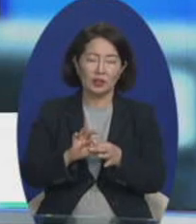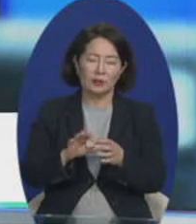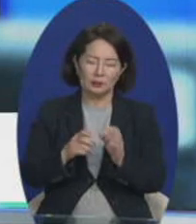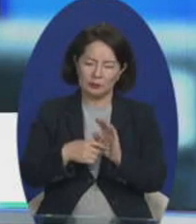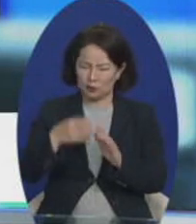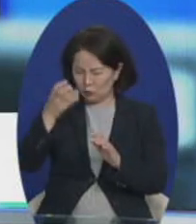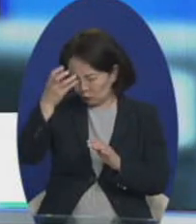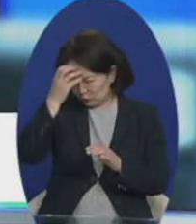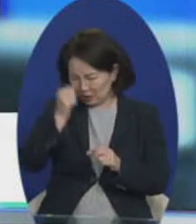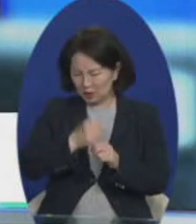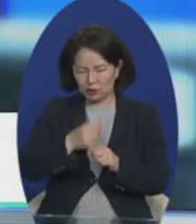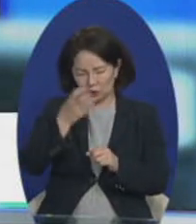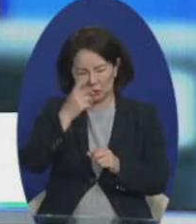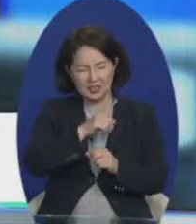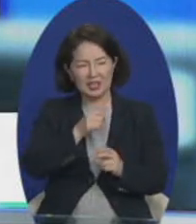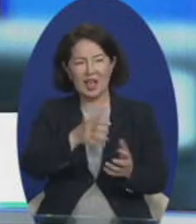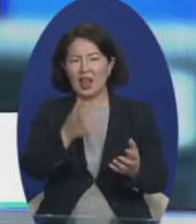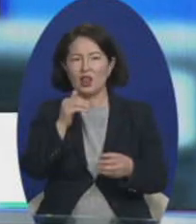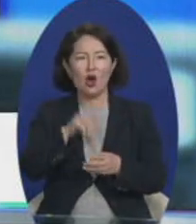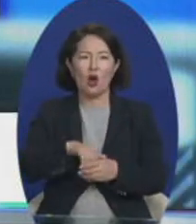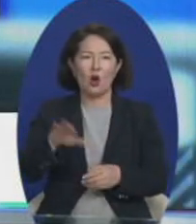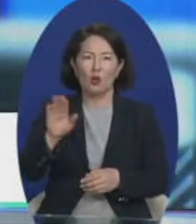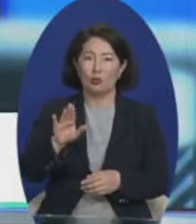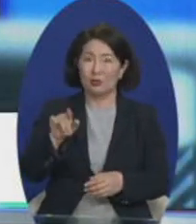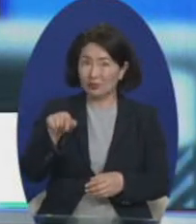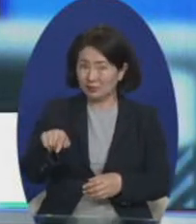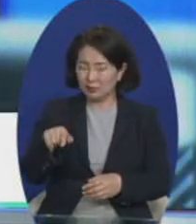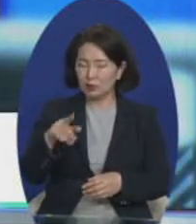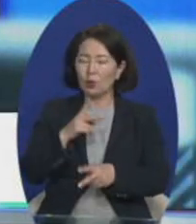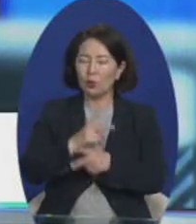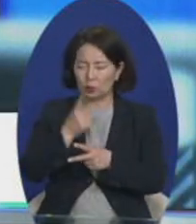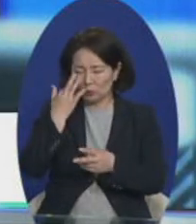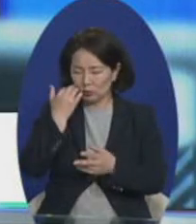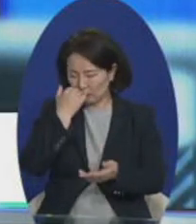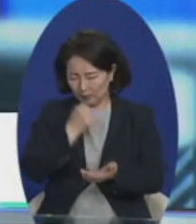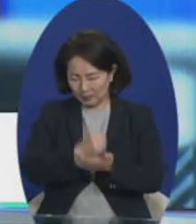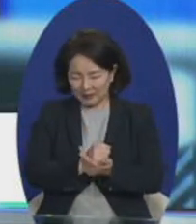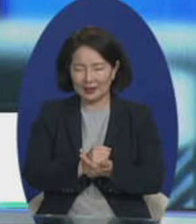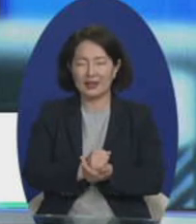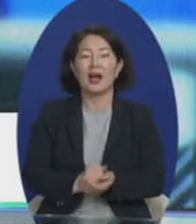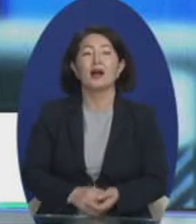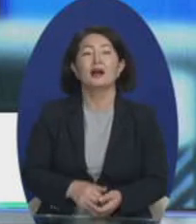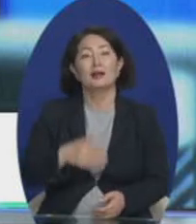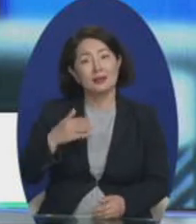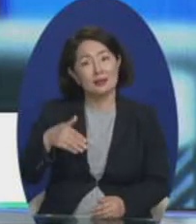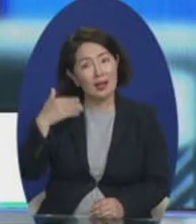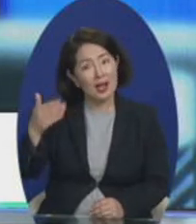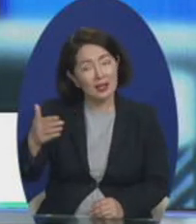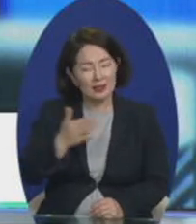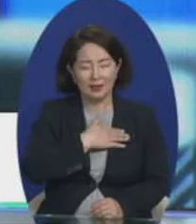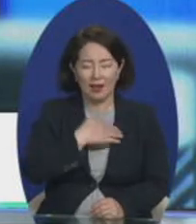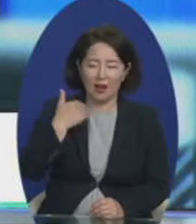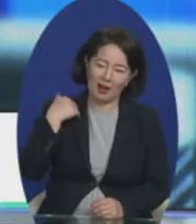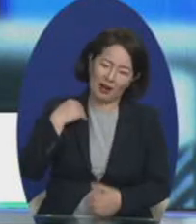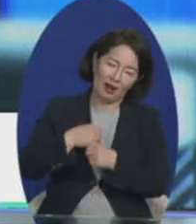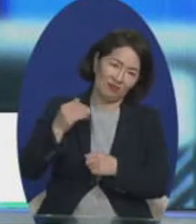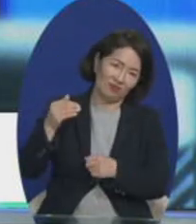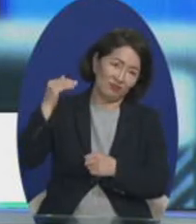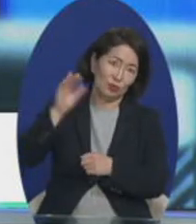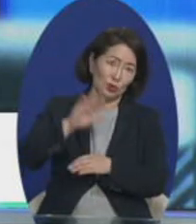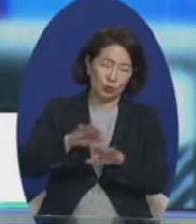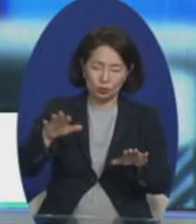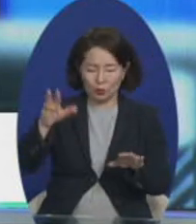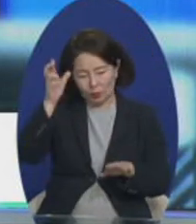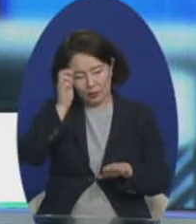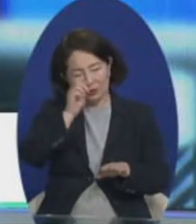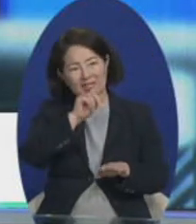хүүхдүүд төрөө сольгож байгаа зээл хөнгөлөлд хамрагдахгүй гэж заасан. Энэ хуулийг удахгүй батлах гэж байгаа цаашдаа өндөр албан тушаалтны хүүхэд боловсролын зээлийн сангаас